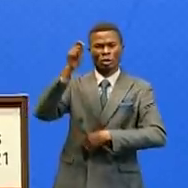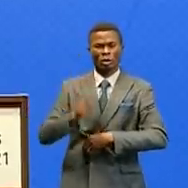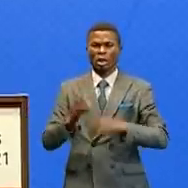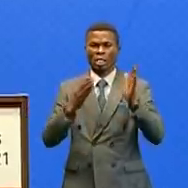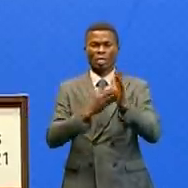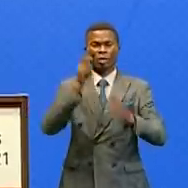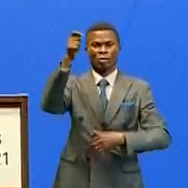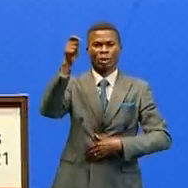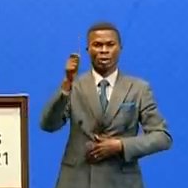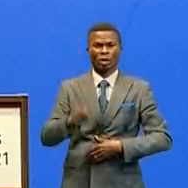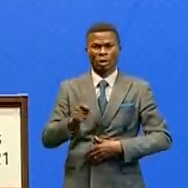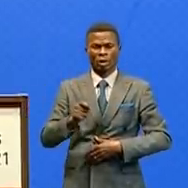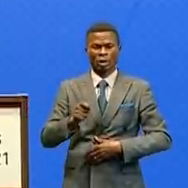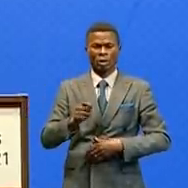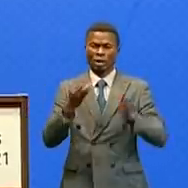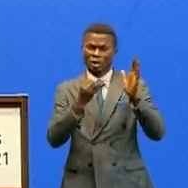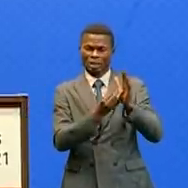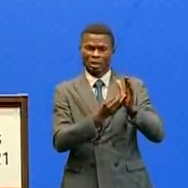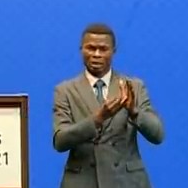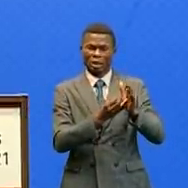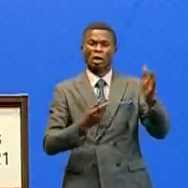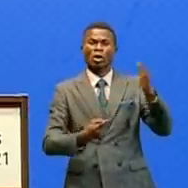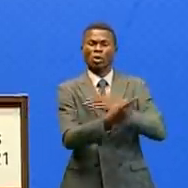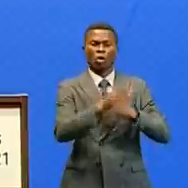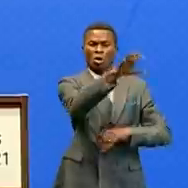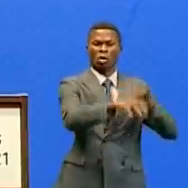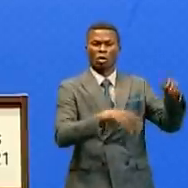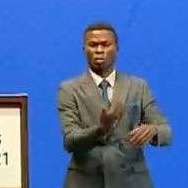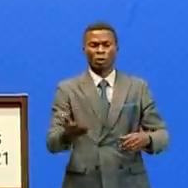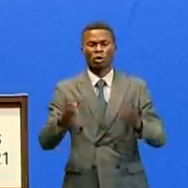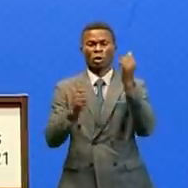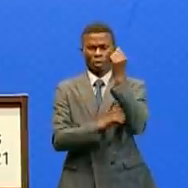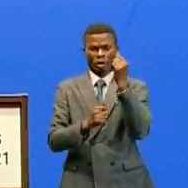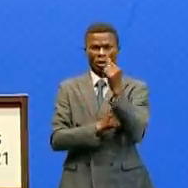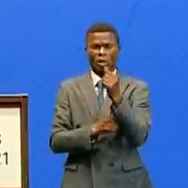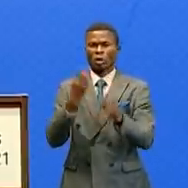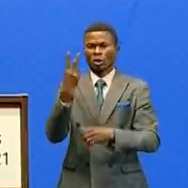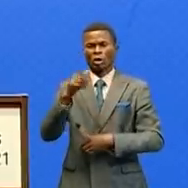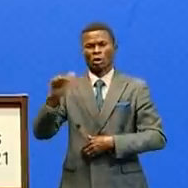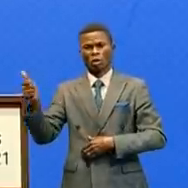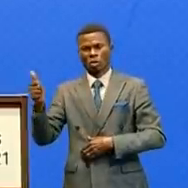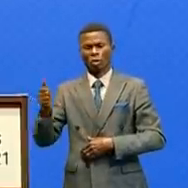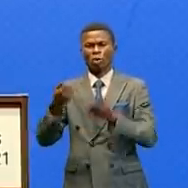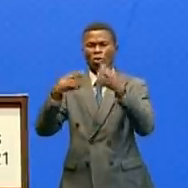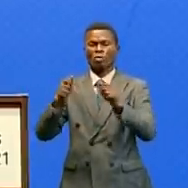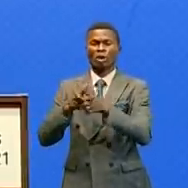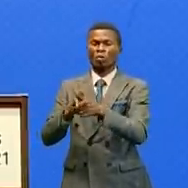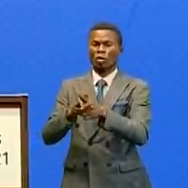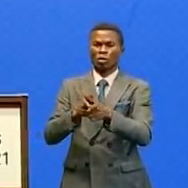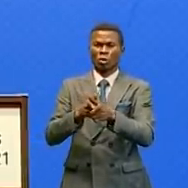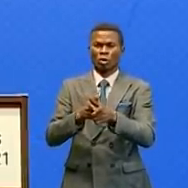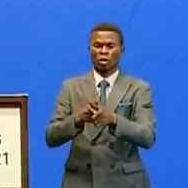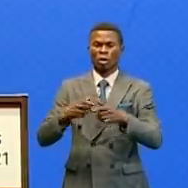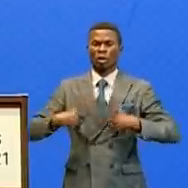9 militaires, dont 7 poursuivis du chef des pillages de biens de la population et 2 autres pour vente des munitions et